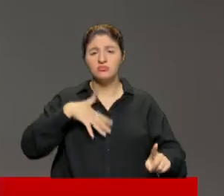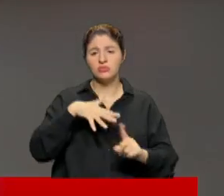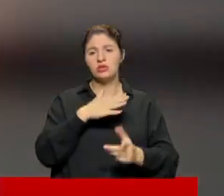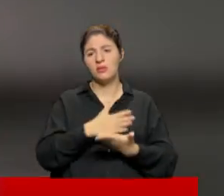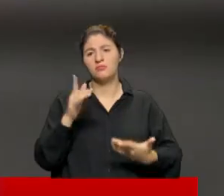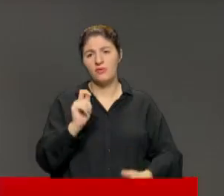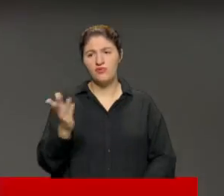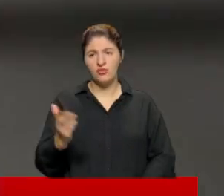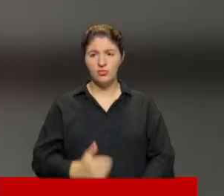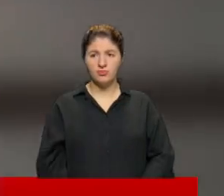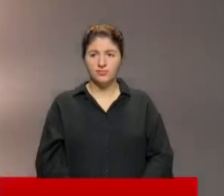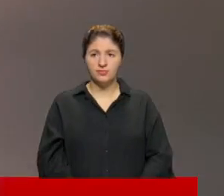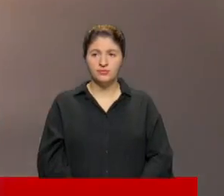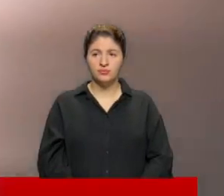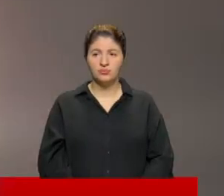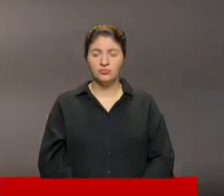sürdürüyor